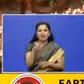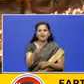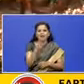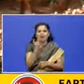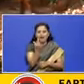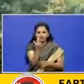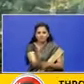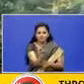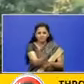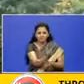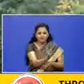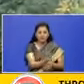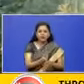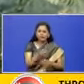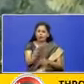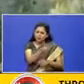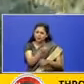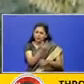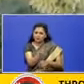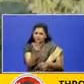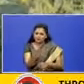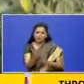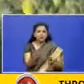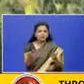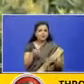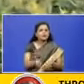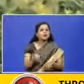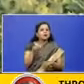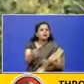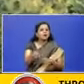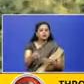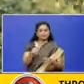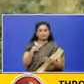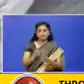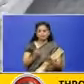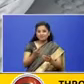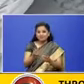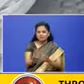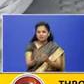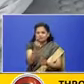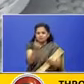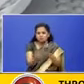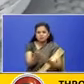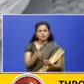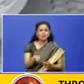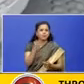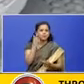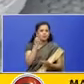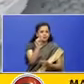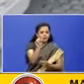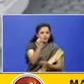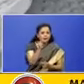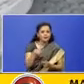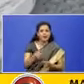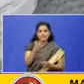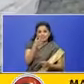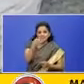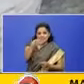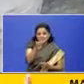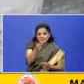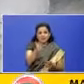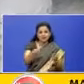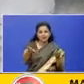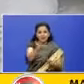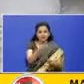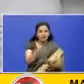है। इसके जरिए चने की पैदावार करने वाले किसान और बतासे बनाने वाले छोटे उद्यमियों का समाज